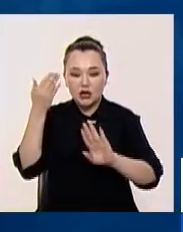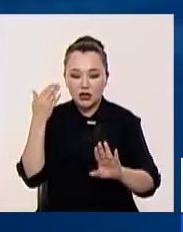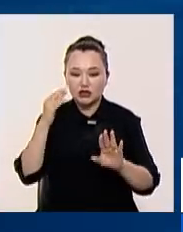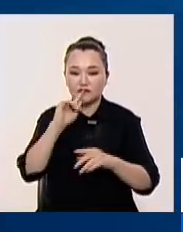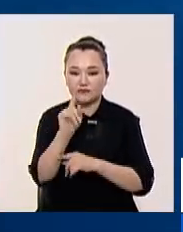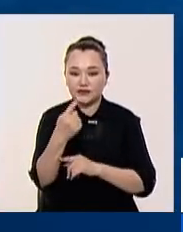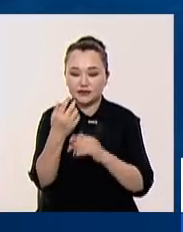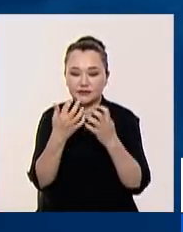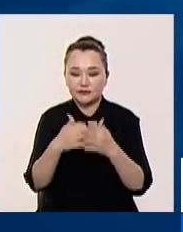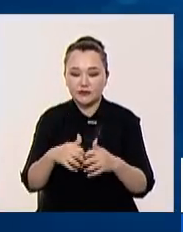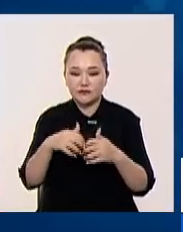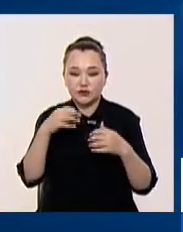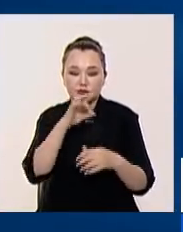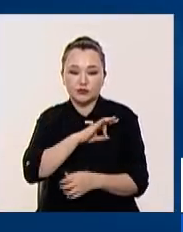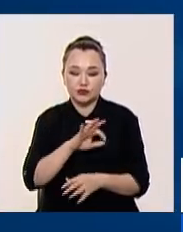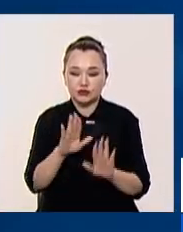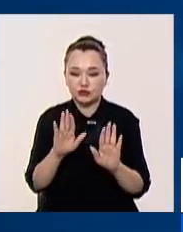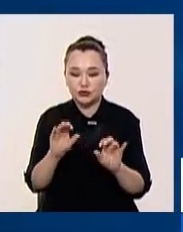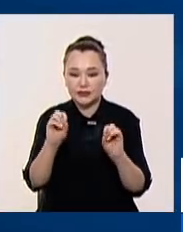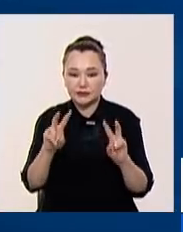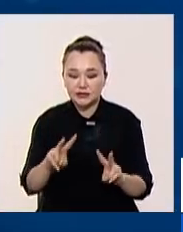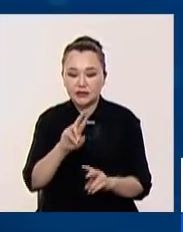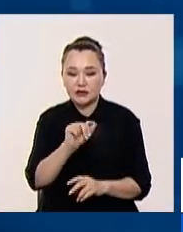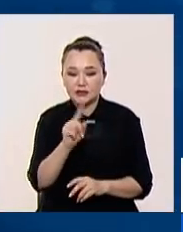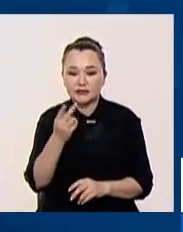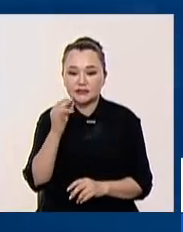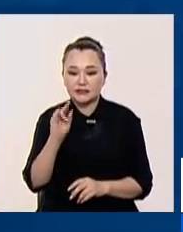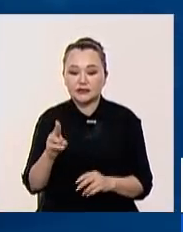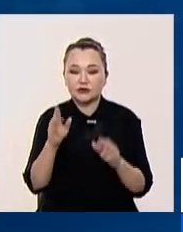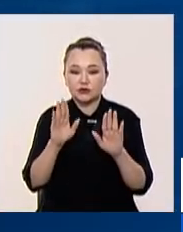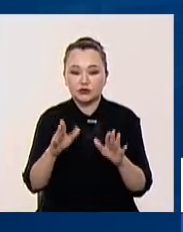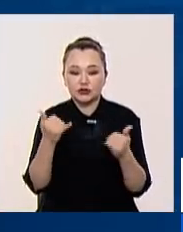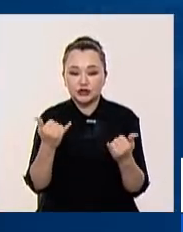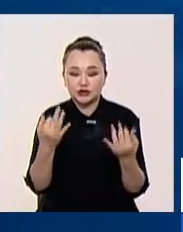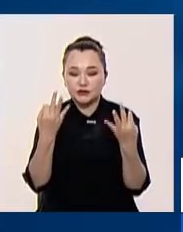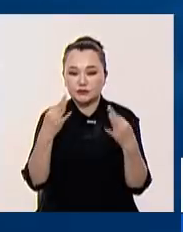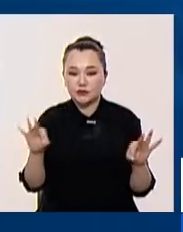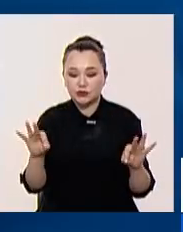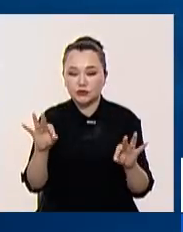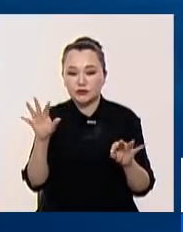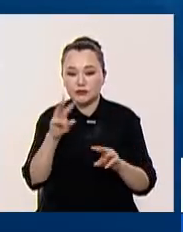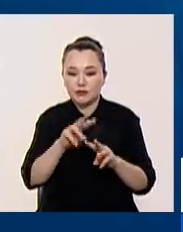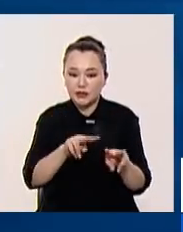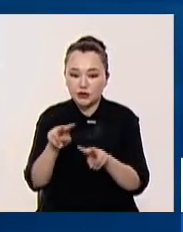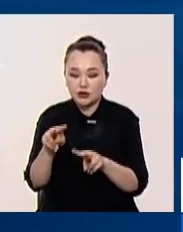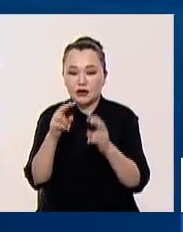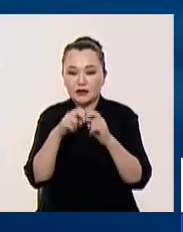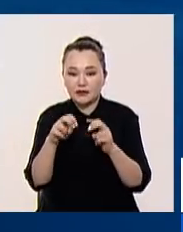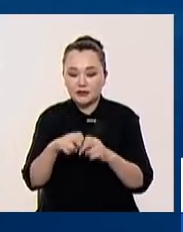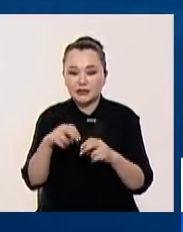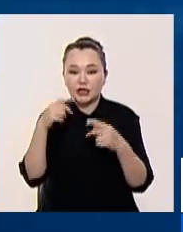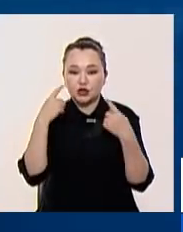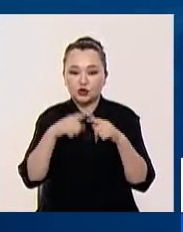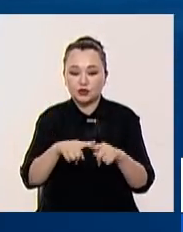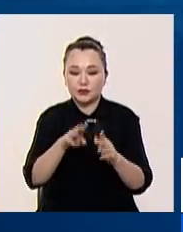единый цифровой ресурс использовали только специалисты «Казцинка». Теперь доступ к системе мониторинга и анализа инструментов